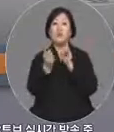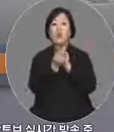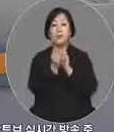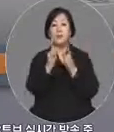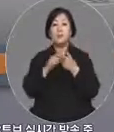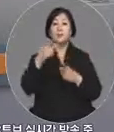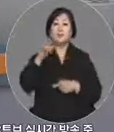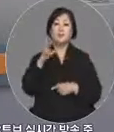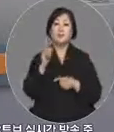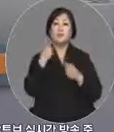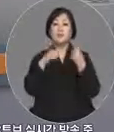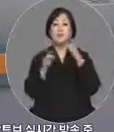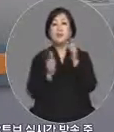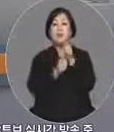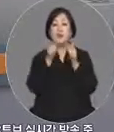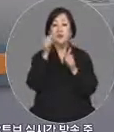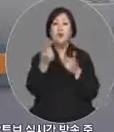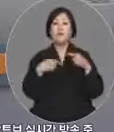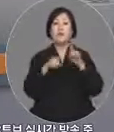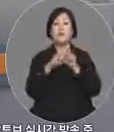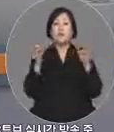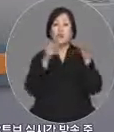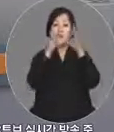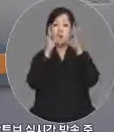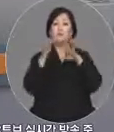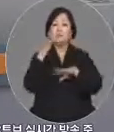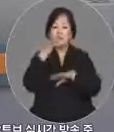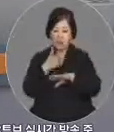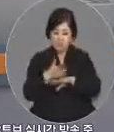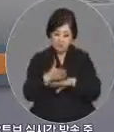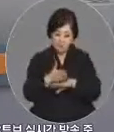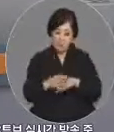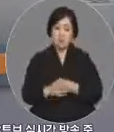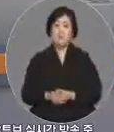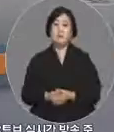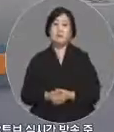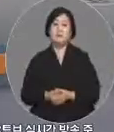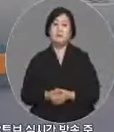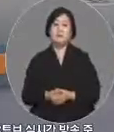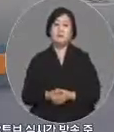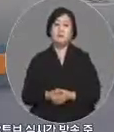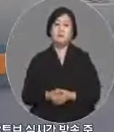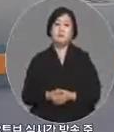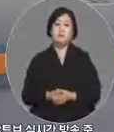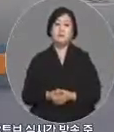장수환 울산시장 권한대행과 이야기 나눠봤습니다. 고맙습니다. 예, 네. 감사합니다.